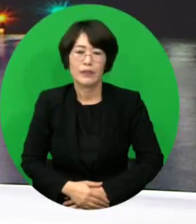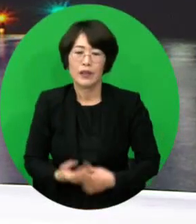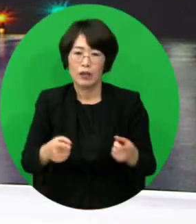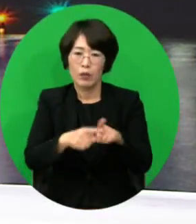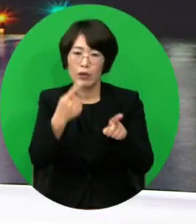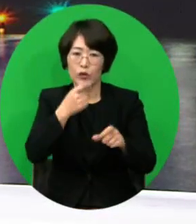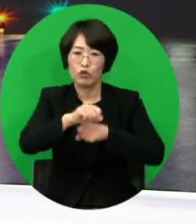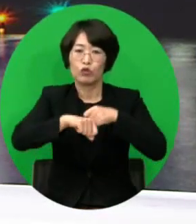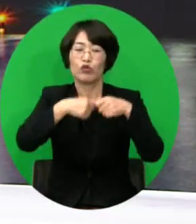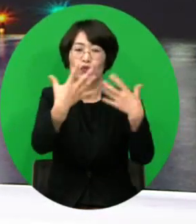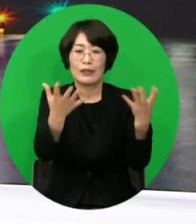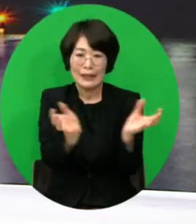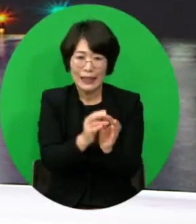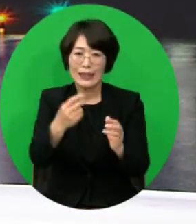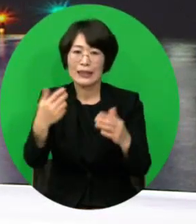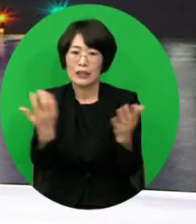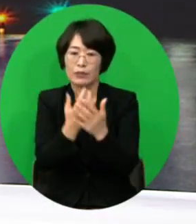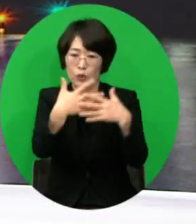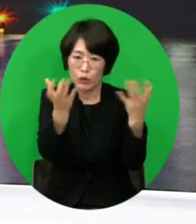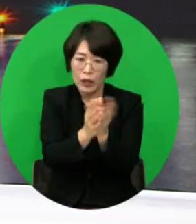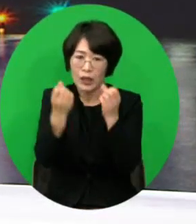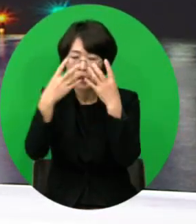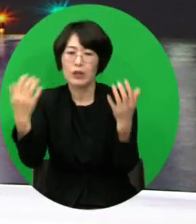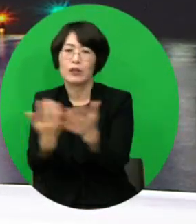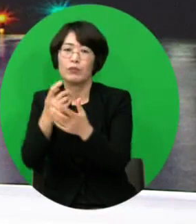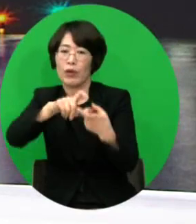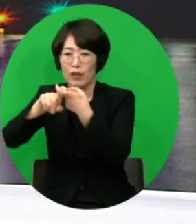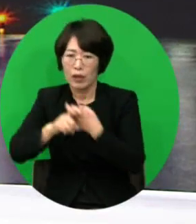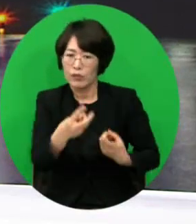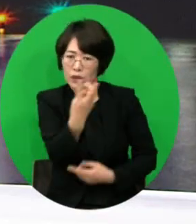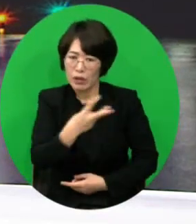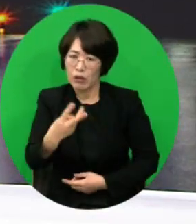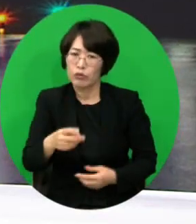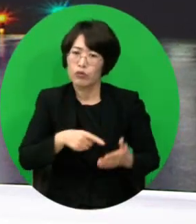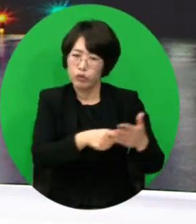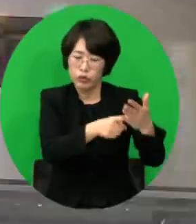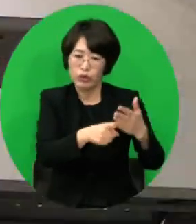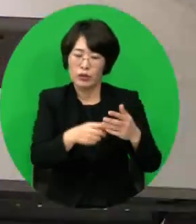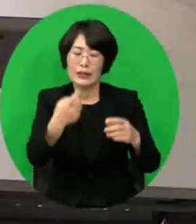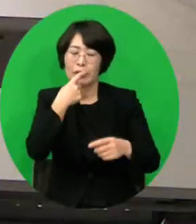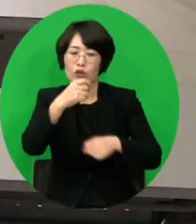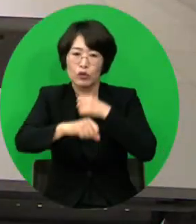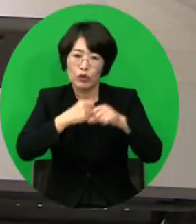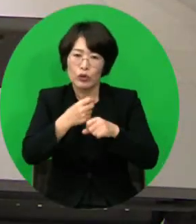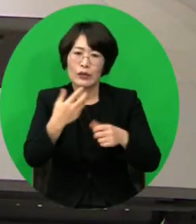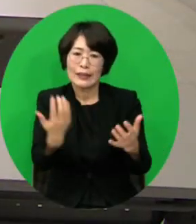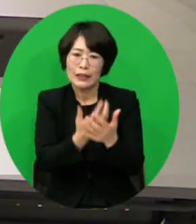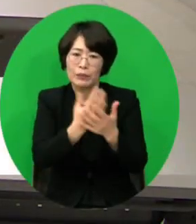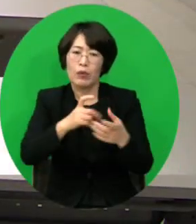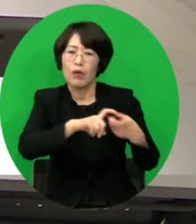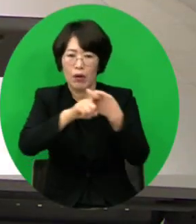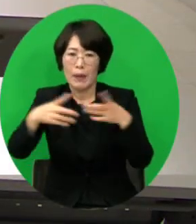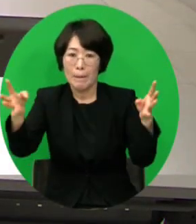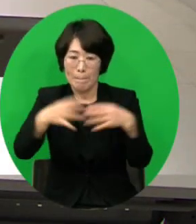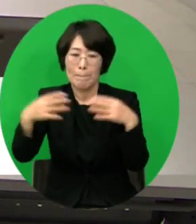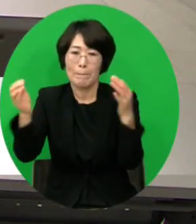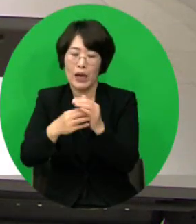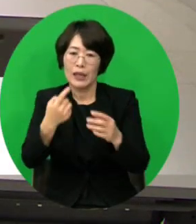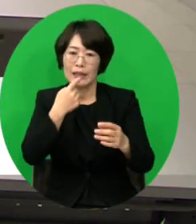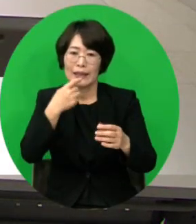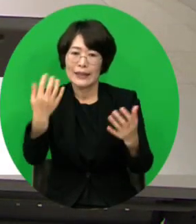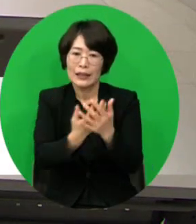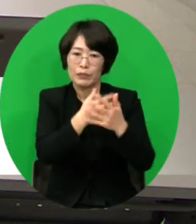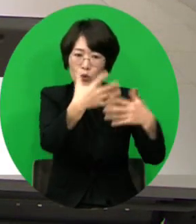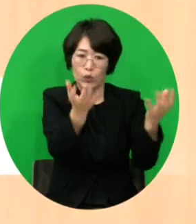더불어민주당과 진보당 새 진보 연합에 추진하는 민주개혁 진보 연합 합의가 성사되면서 진보당 전남